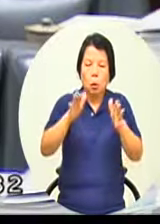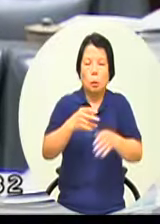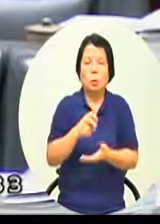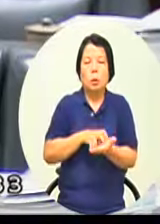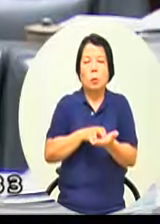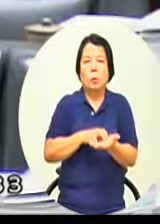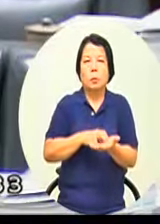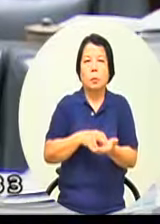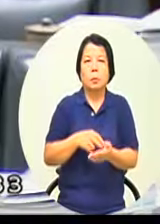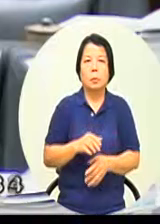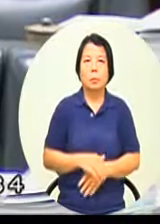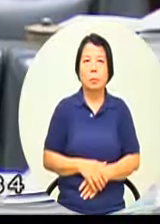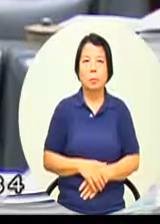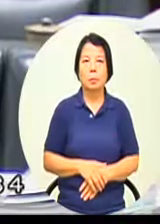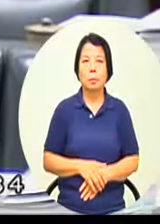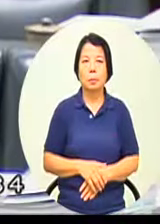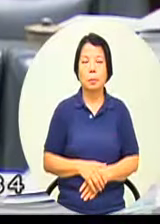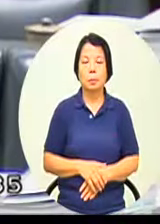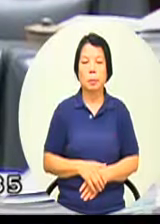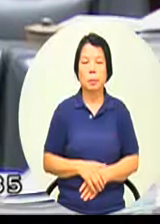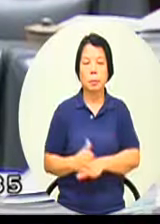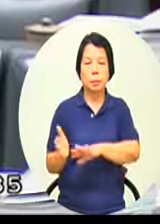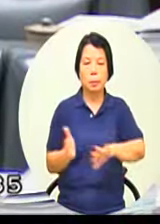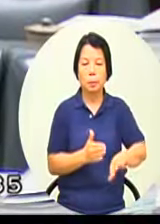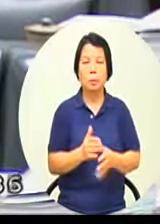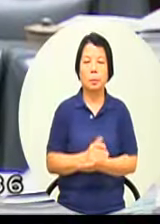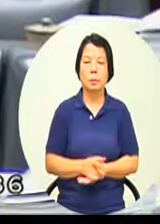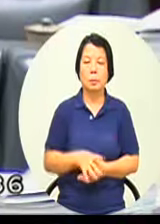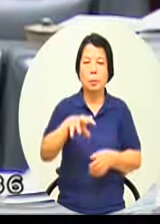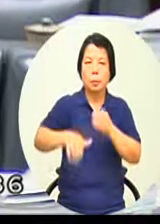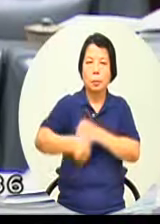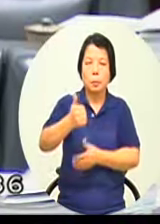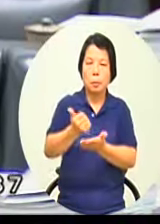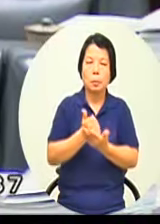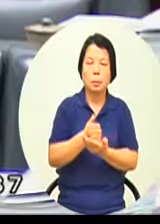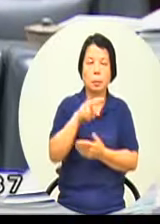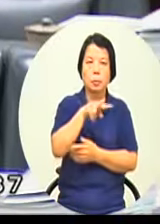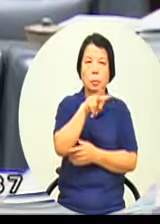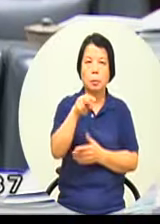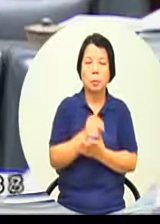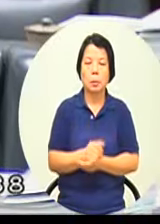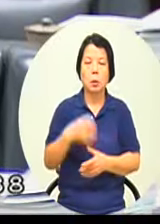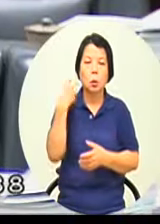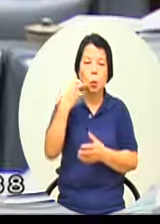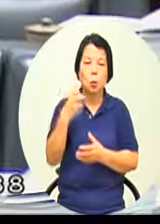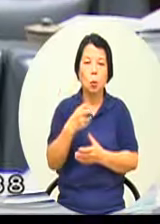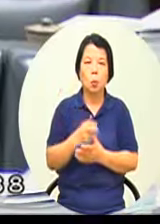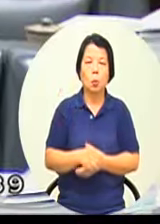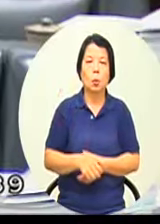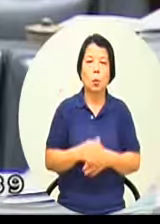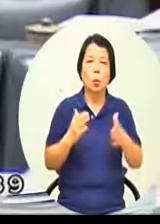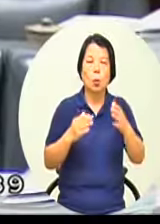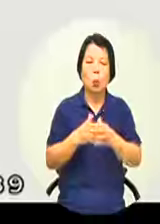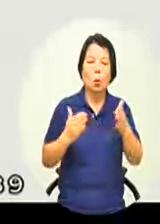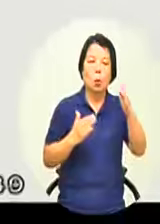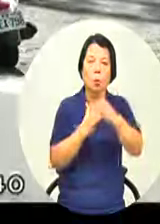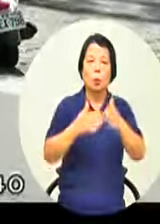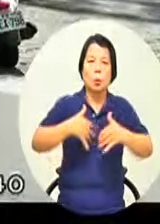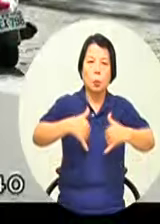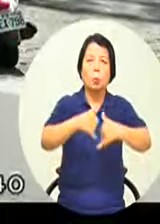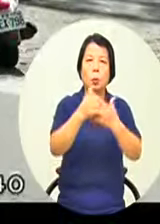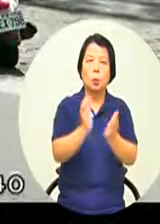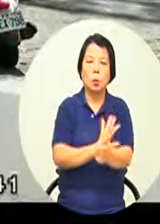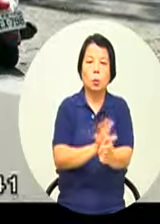好？ 好， 好，谢谢。那再过来，我请局长看一下，我们果峰街就是我服务处的旁边一向出